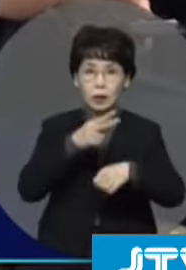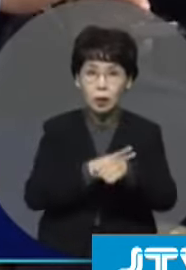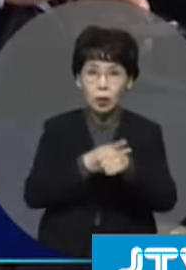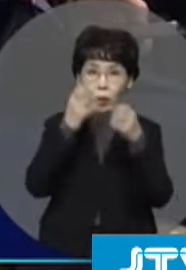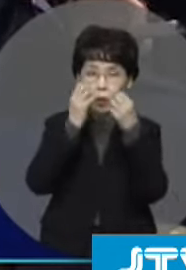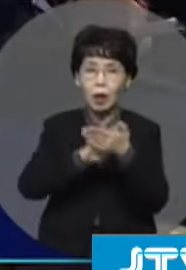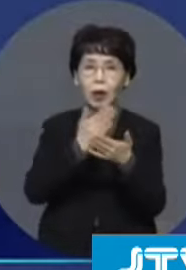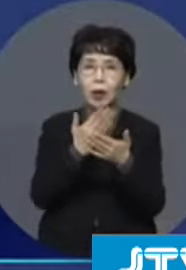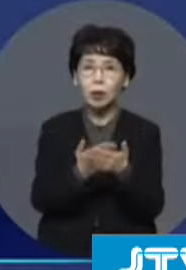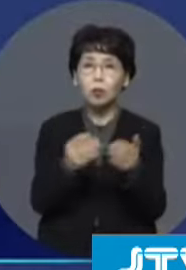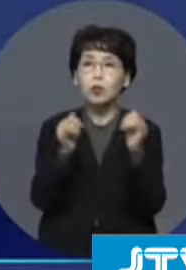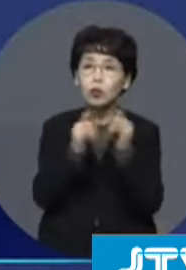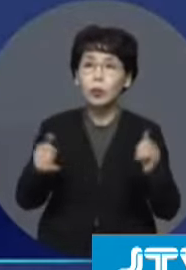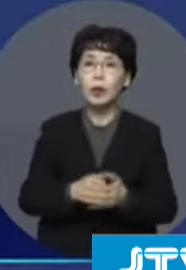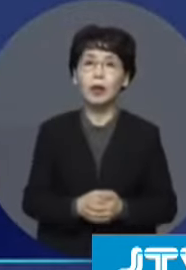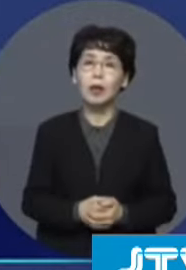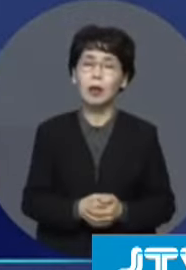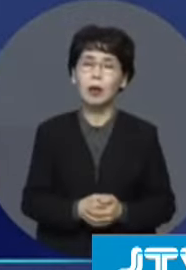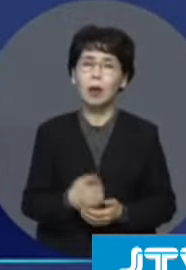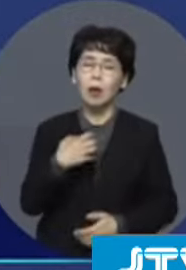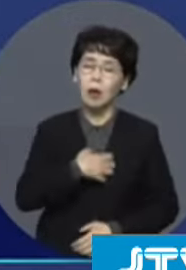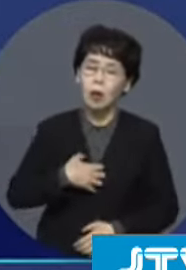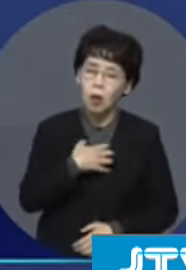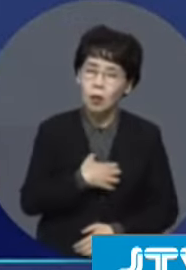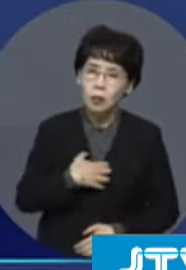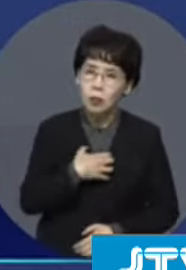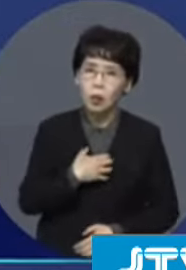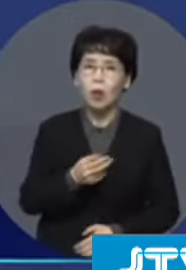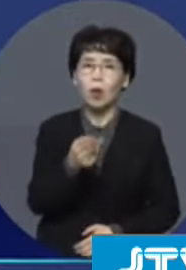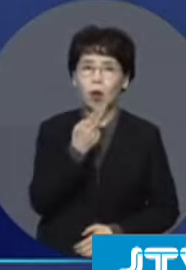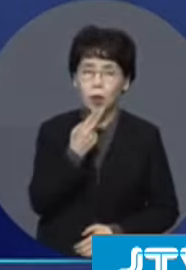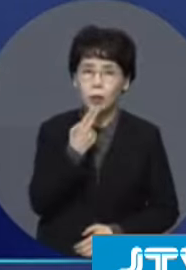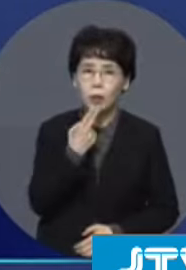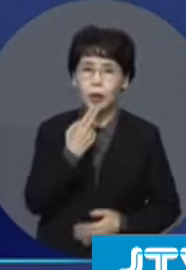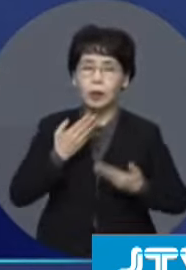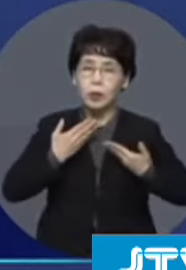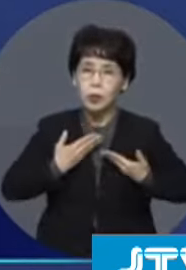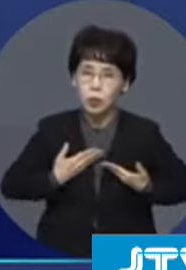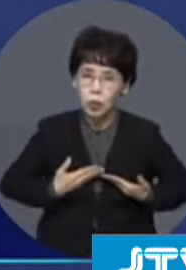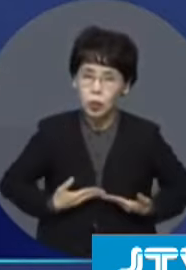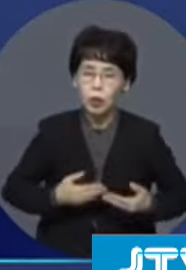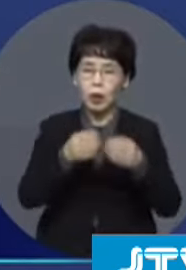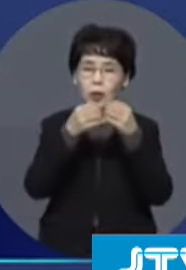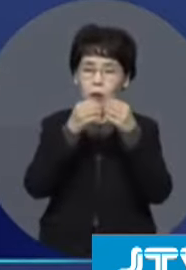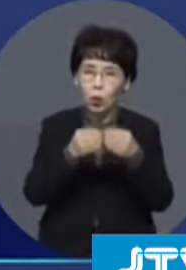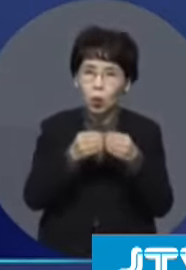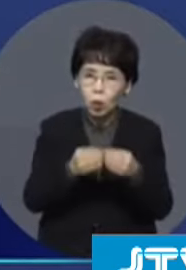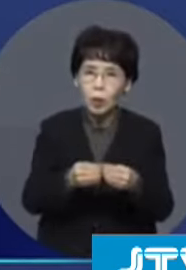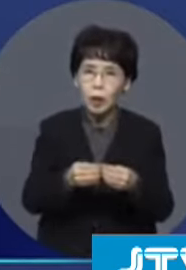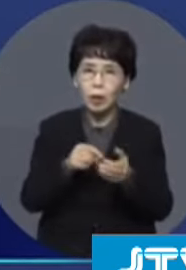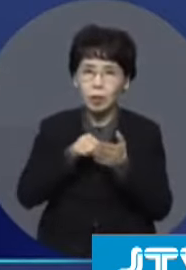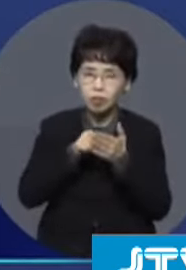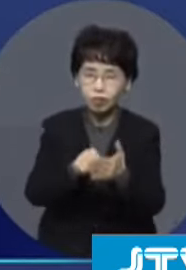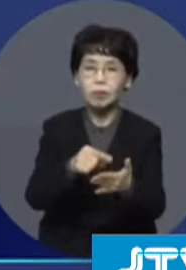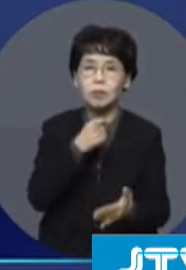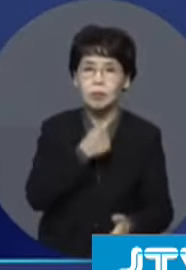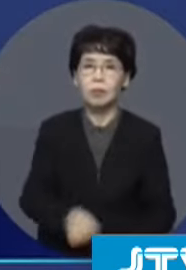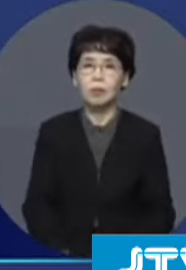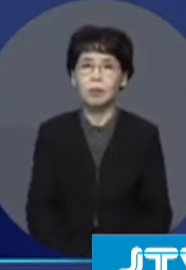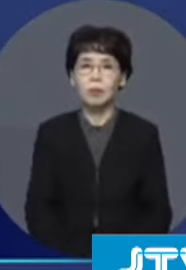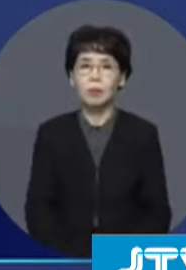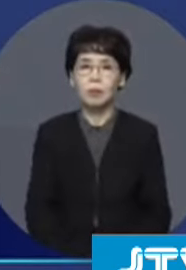의료개혁은 국민들께서 걱정하지 않으시도록 차분하고 꼼꼼하게 추진해 나가겠습니다.